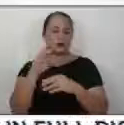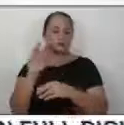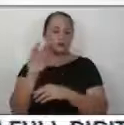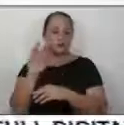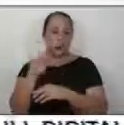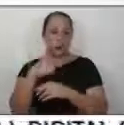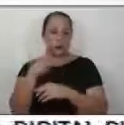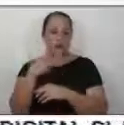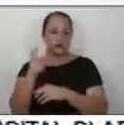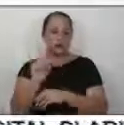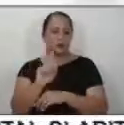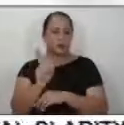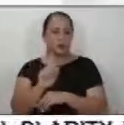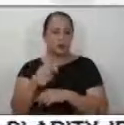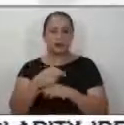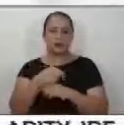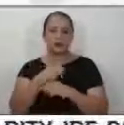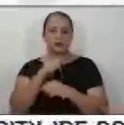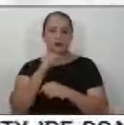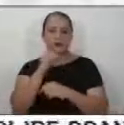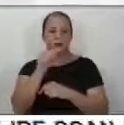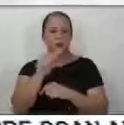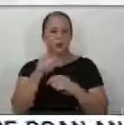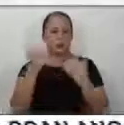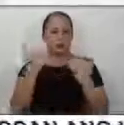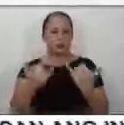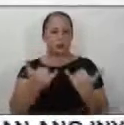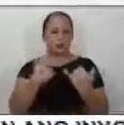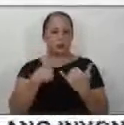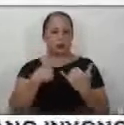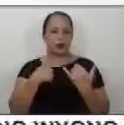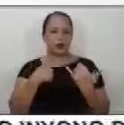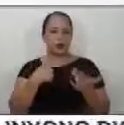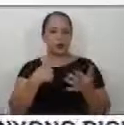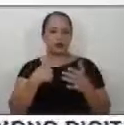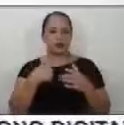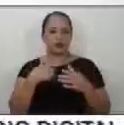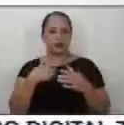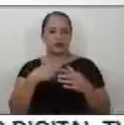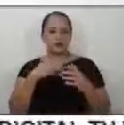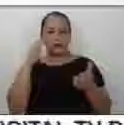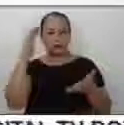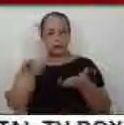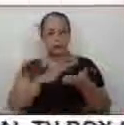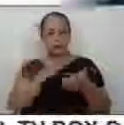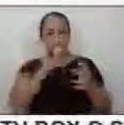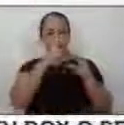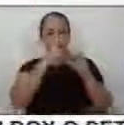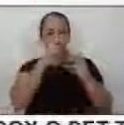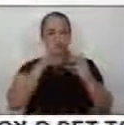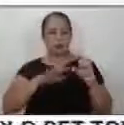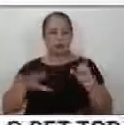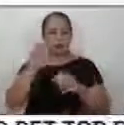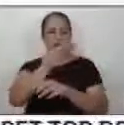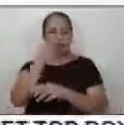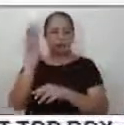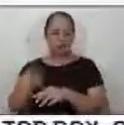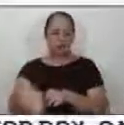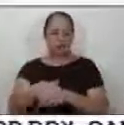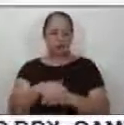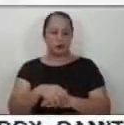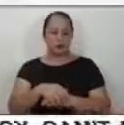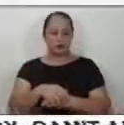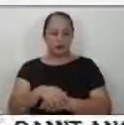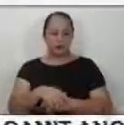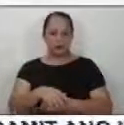mahigit 39 ang average daily attack rate o ang bilang ng mga nagpapositibo sa kada 100,000 populasyon. High risk din ang rehiyon pagdating sa